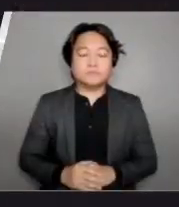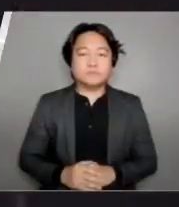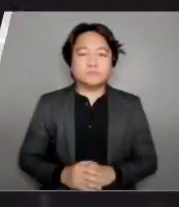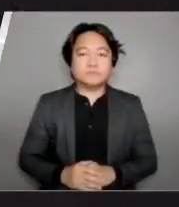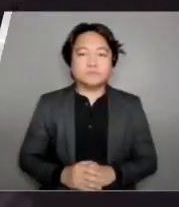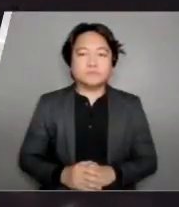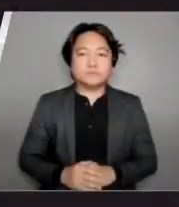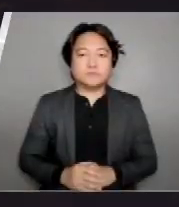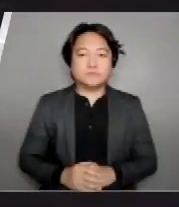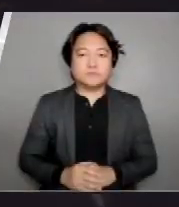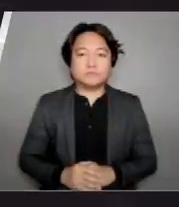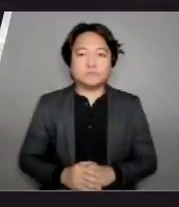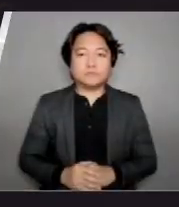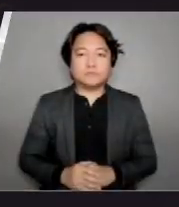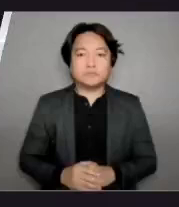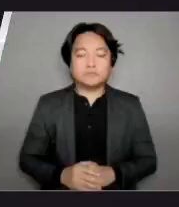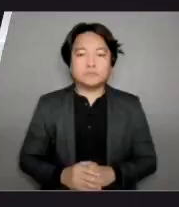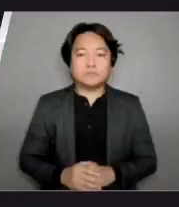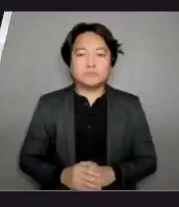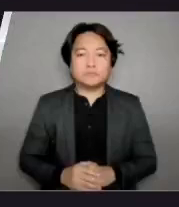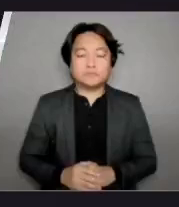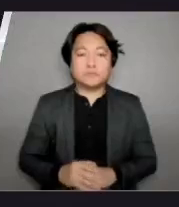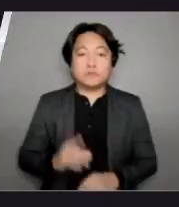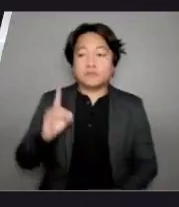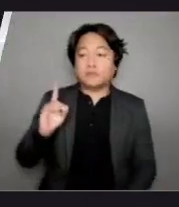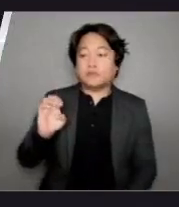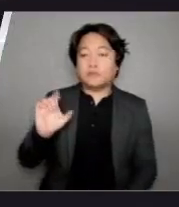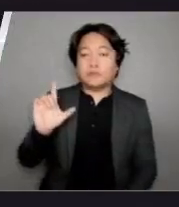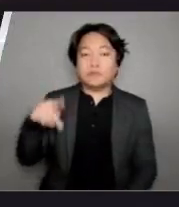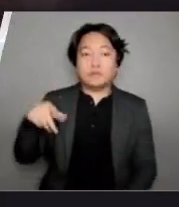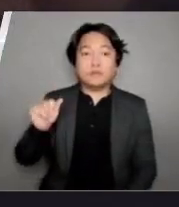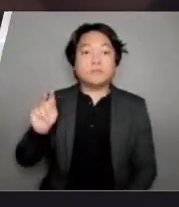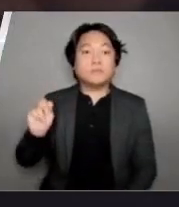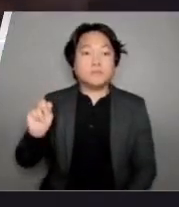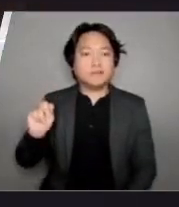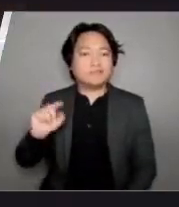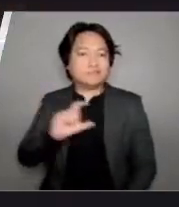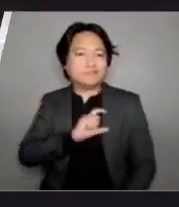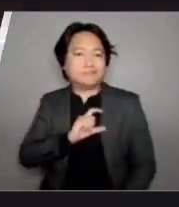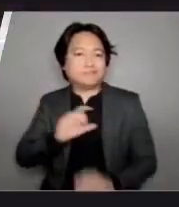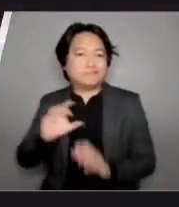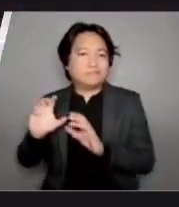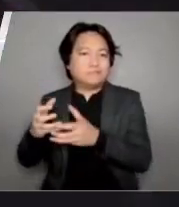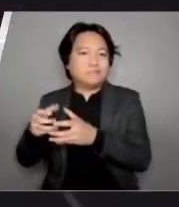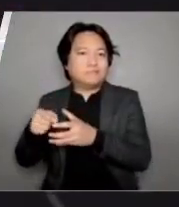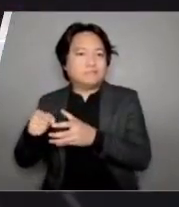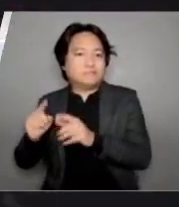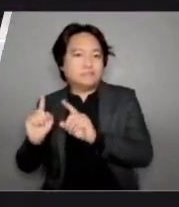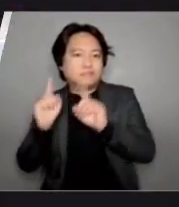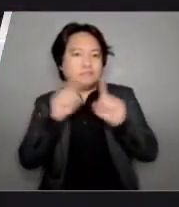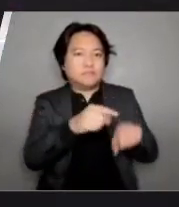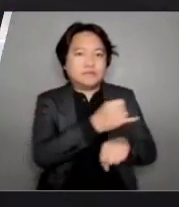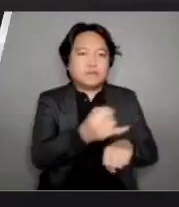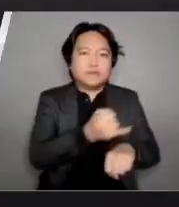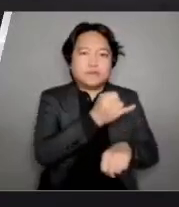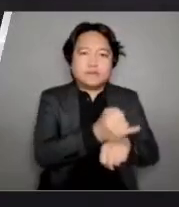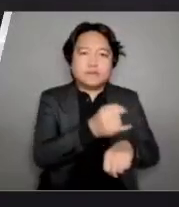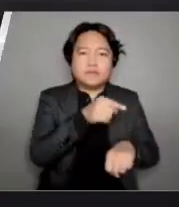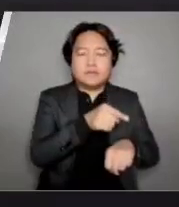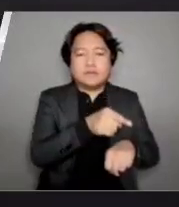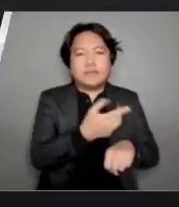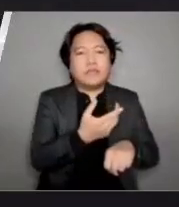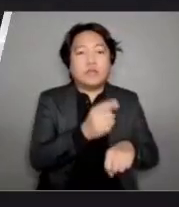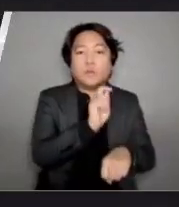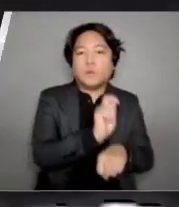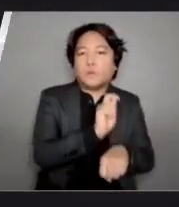Nagbangka pa ang mga operatiba ng Delpan Police Station Drug Enforcement Unit para makapunta sa Isla Bungad sa Isla Puting Bato, Tondo, Maynila pasado